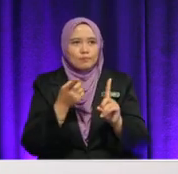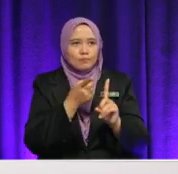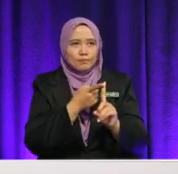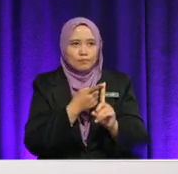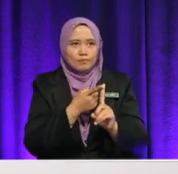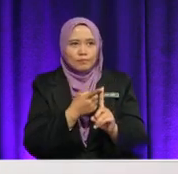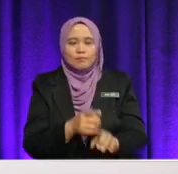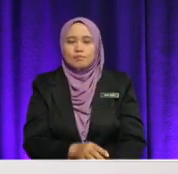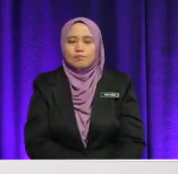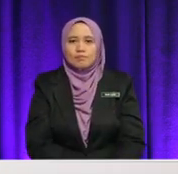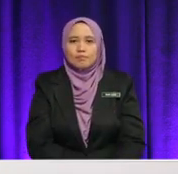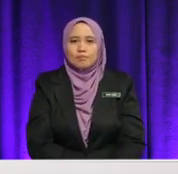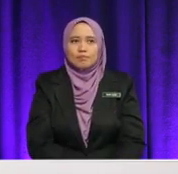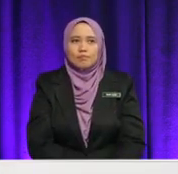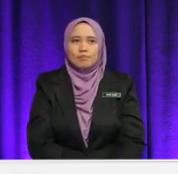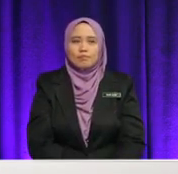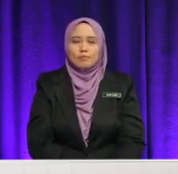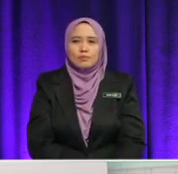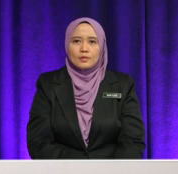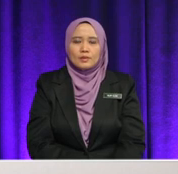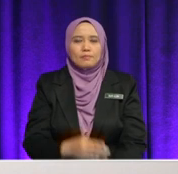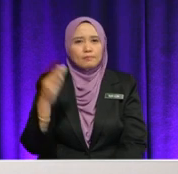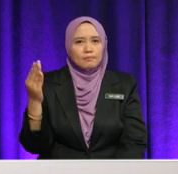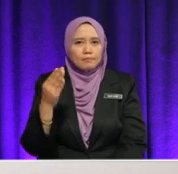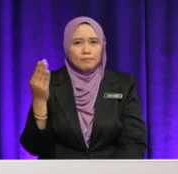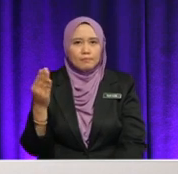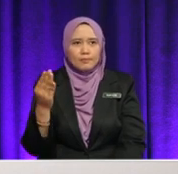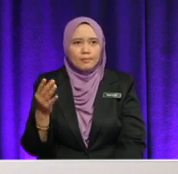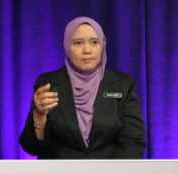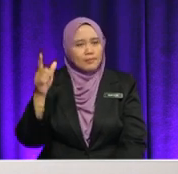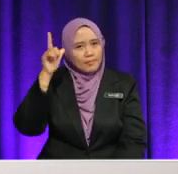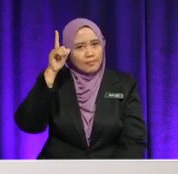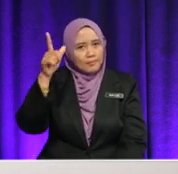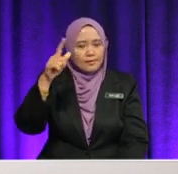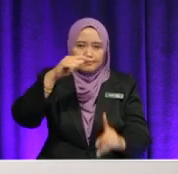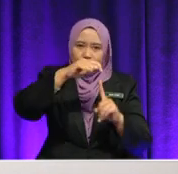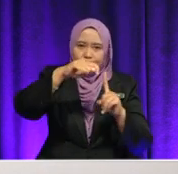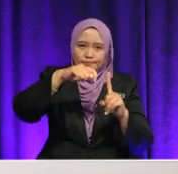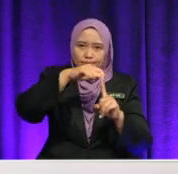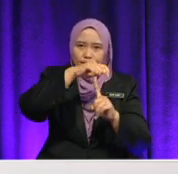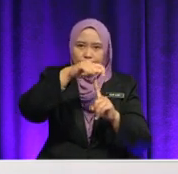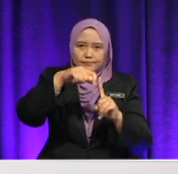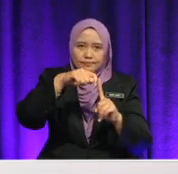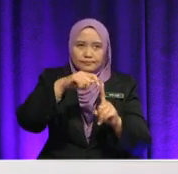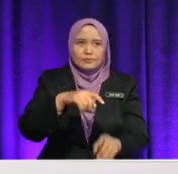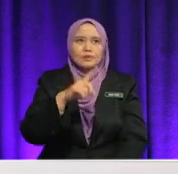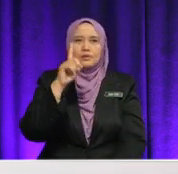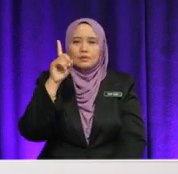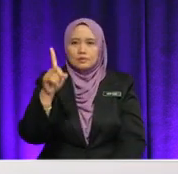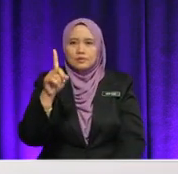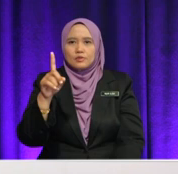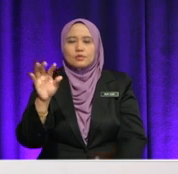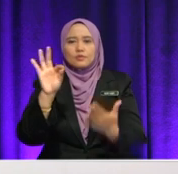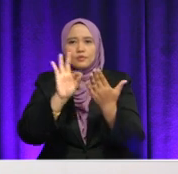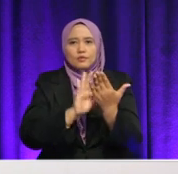bila dibentuk sejarah kita jadi disini tarifnya adalah pada satu